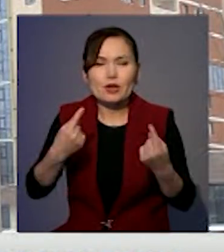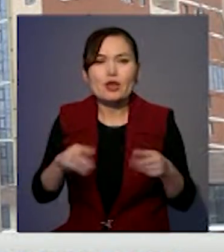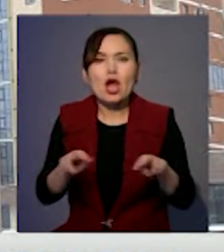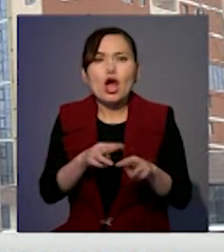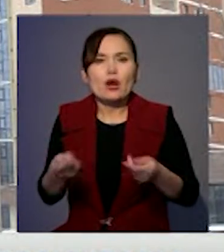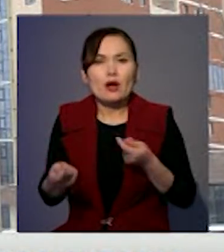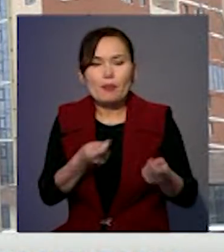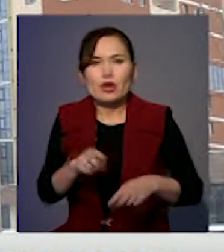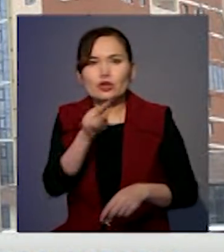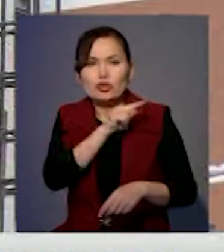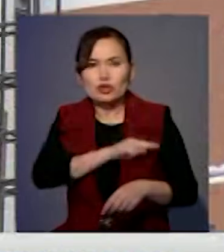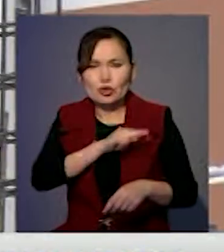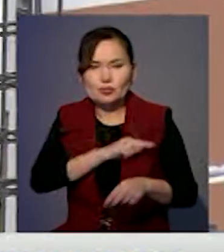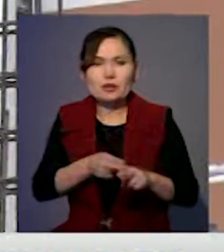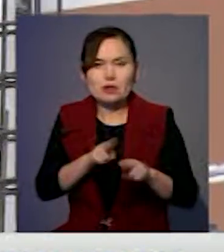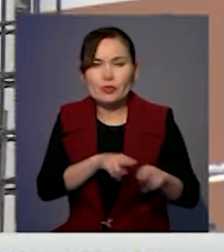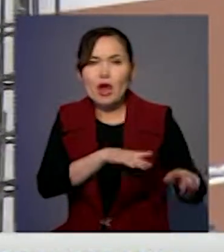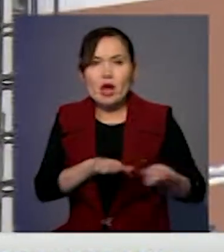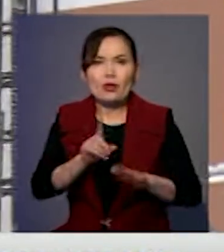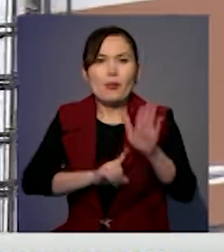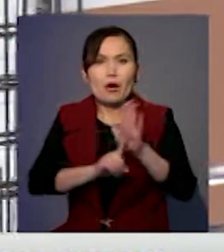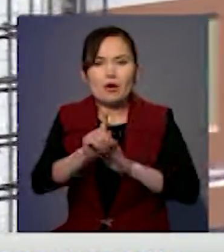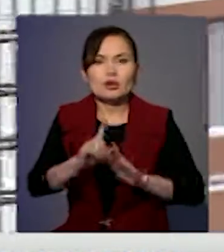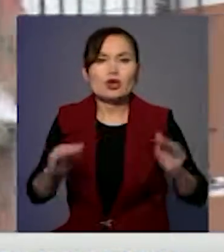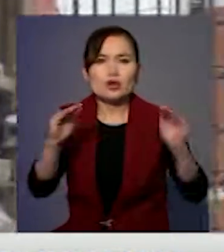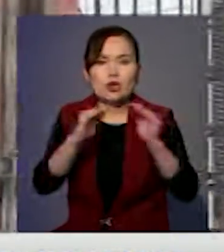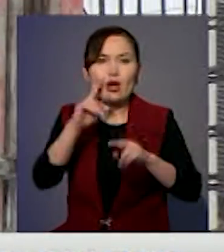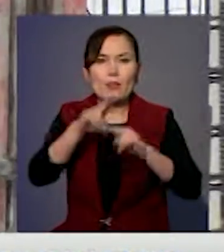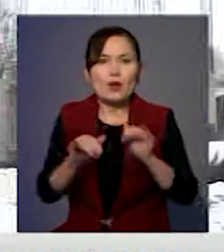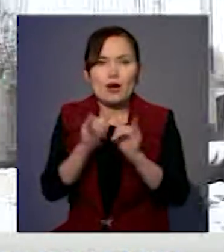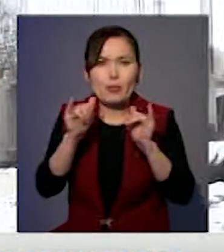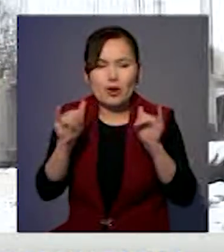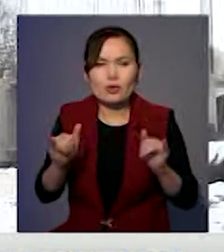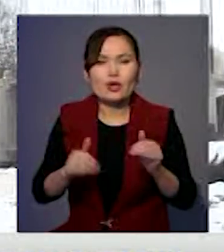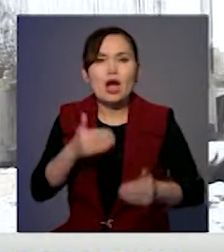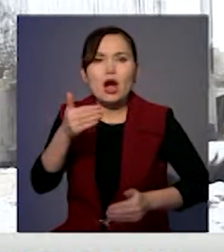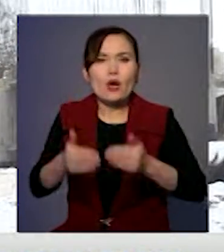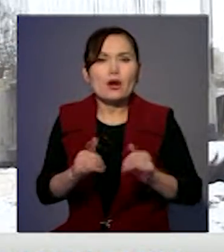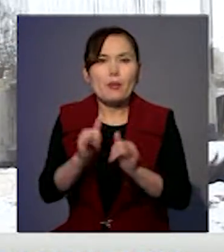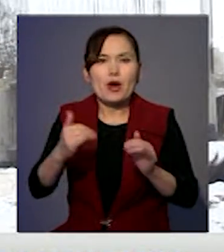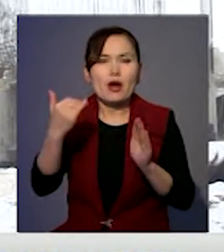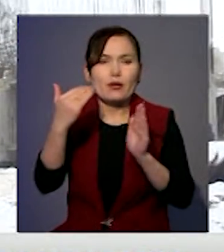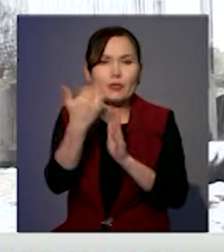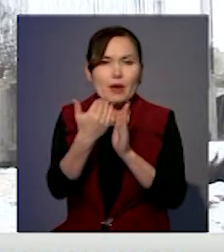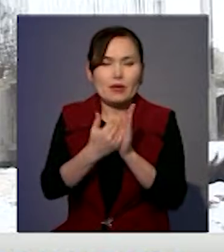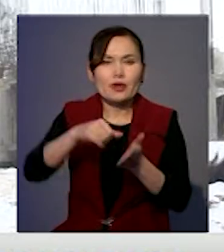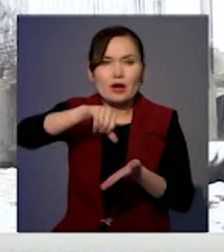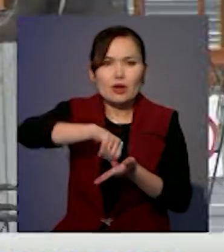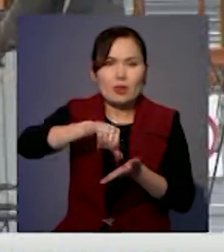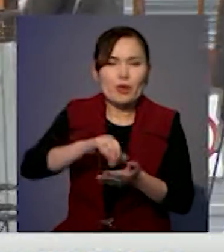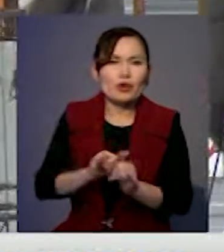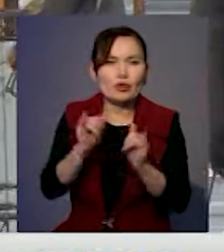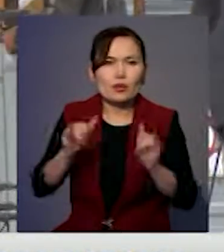үкіметке тиісті шаралар тізбегін ұсынды. Яғни тұрғын үй құрылысын одан сайын қарқындатып бағдарламаға қатысушылардың тізбегін